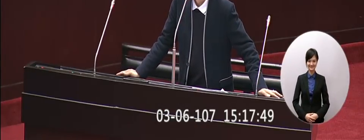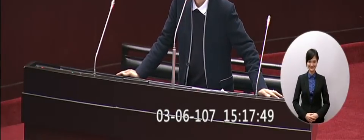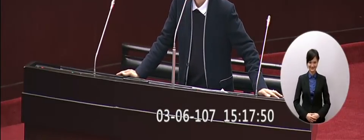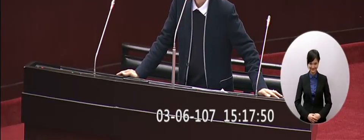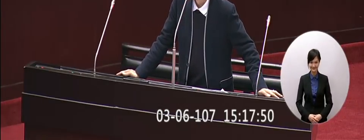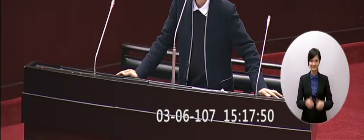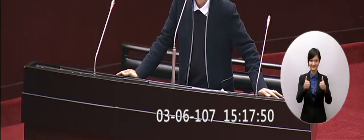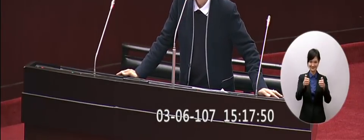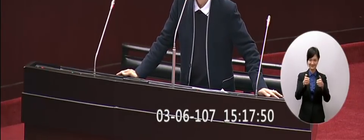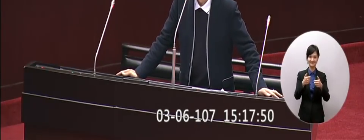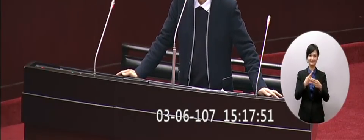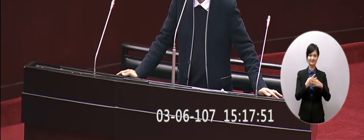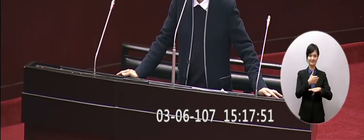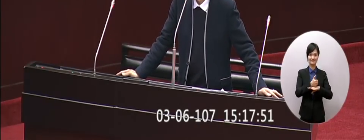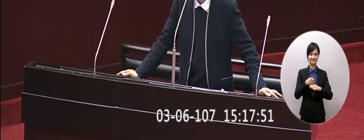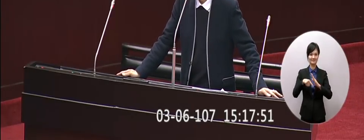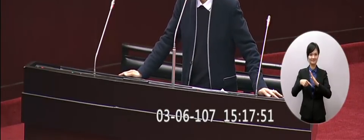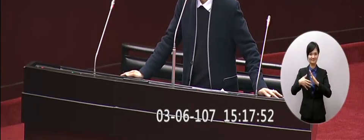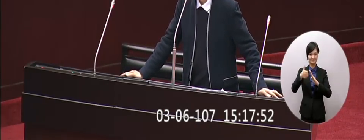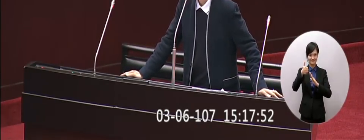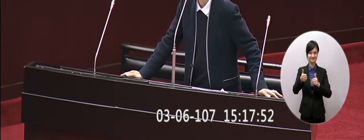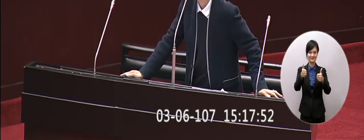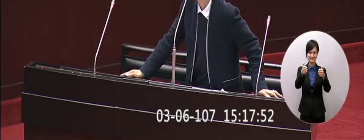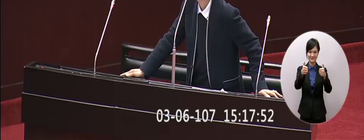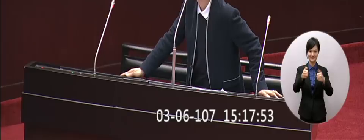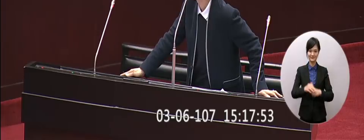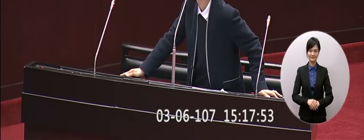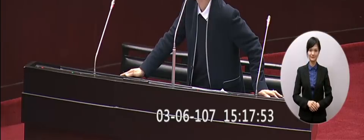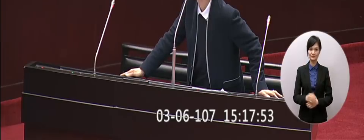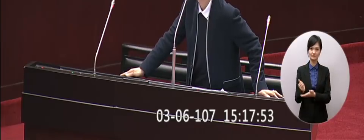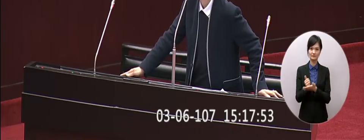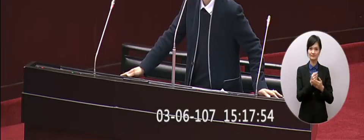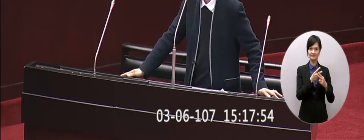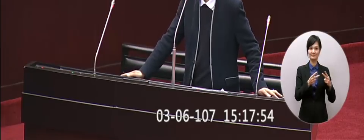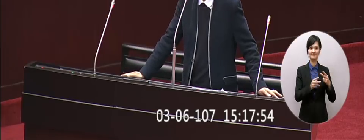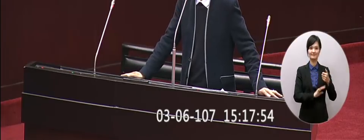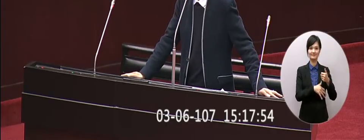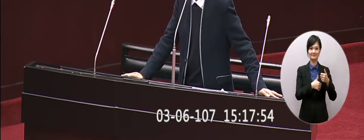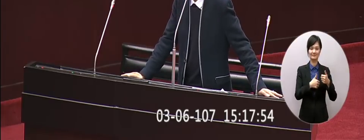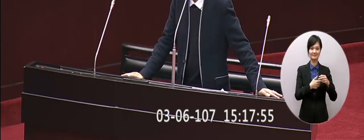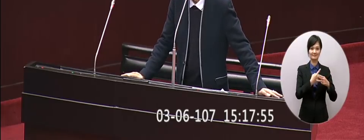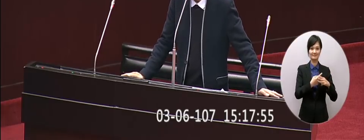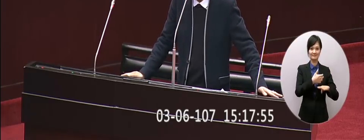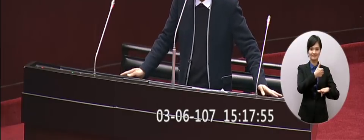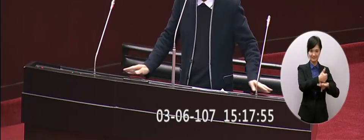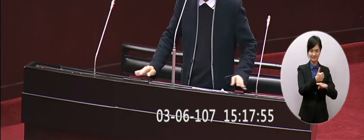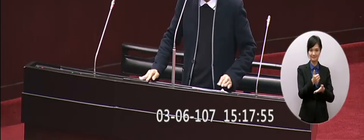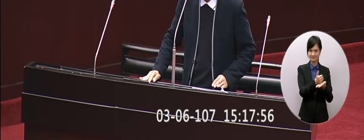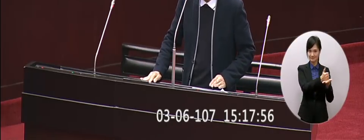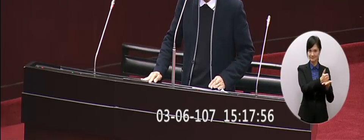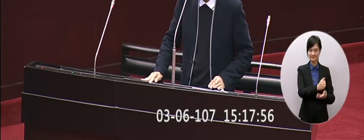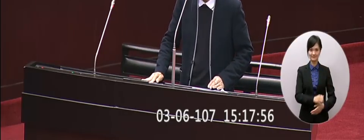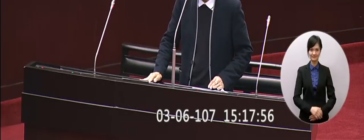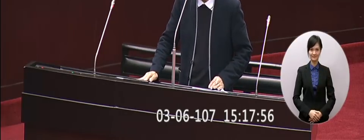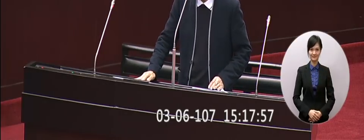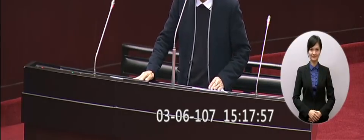好，谢谢主席，谢谢院长。我就有请客委会主委。 来，请李主委。